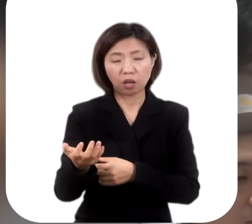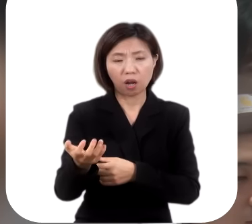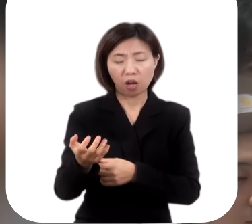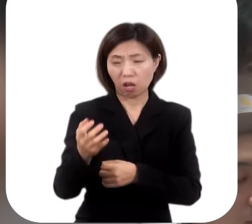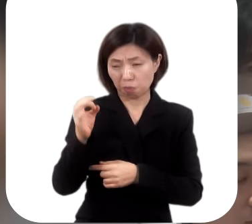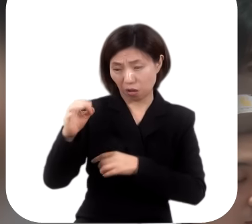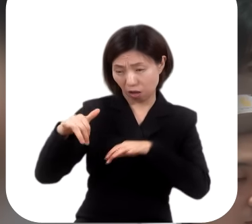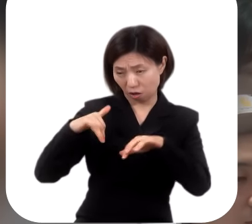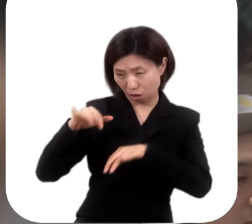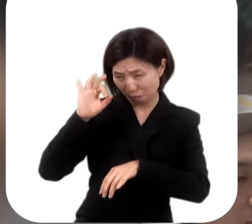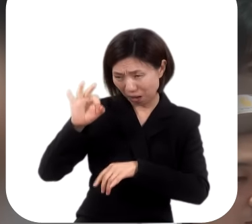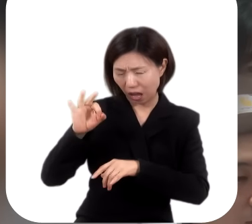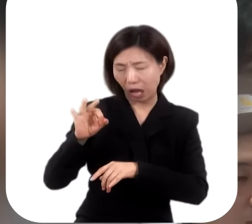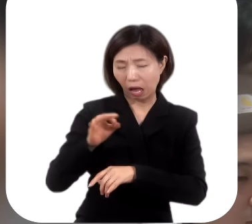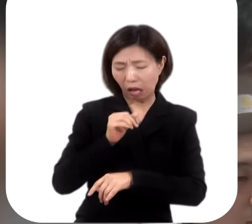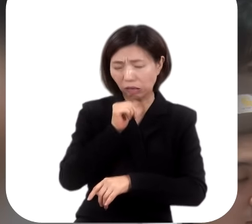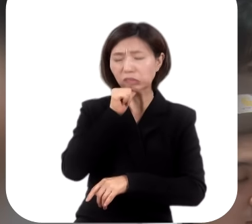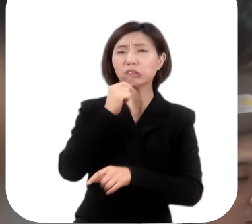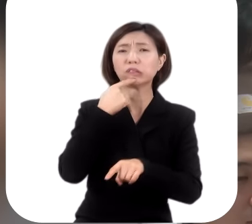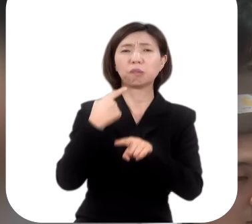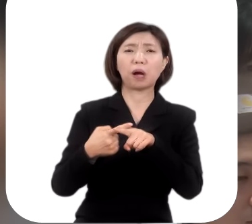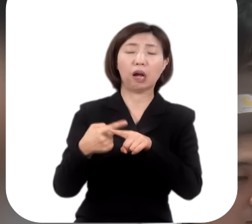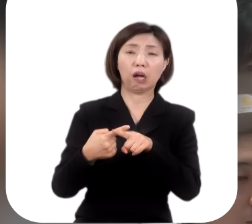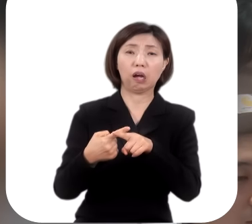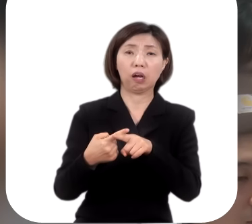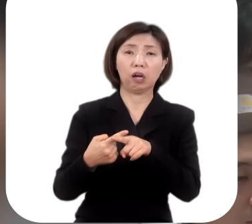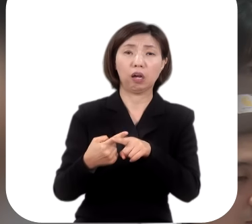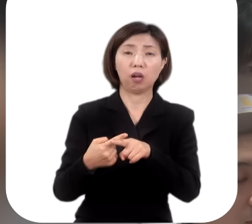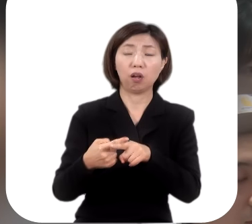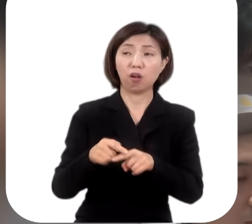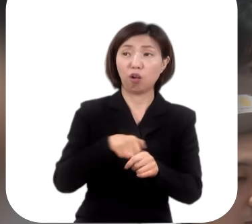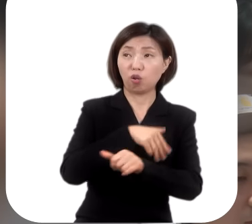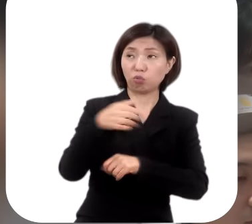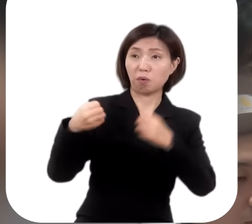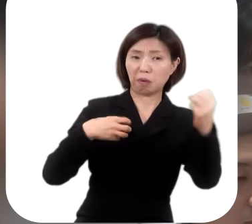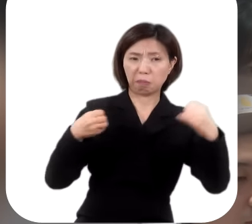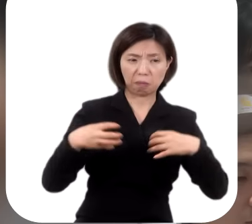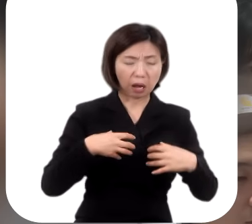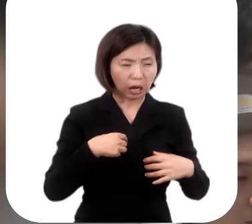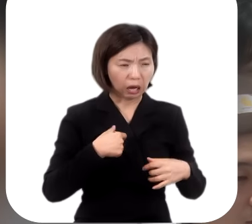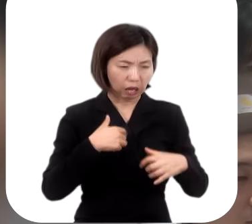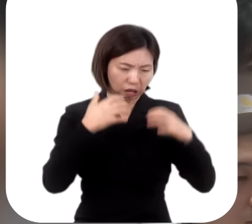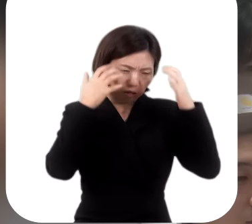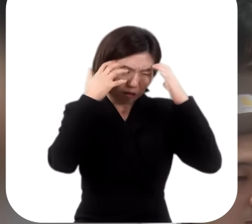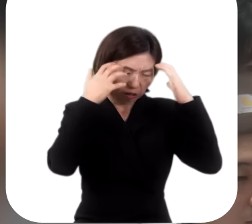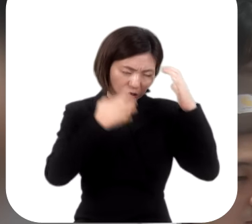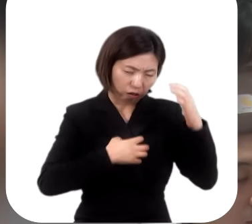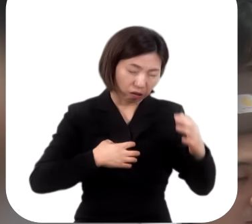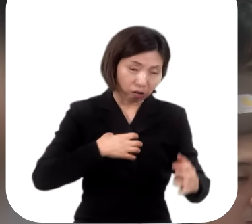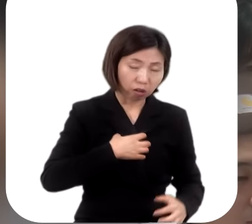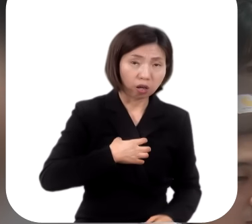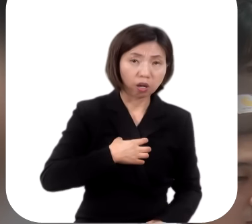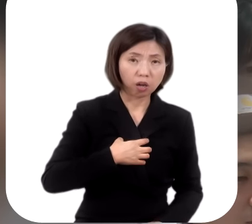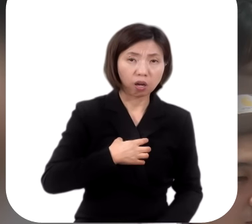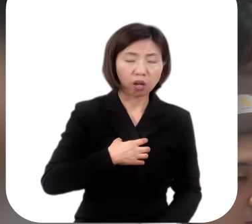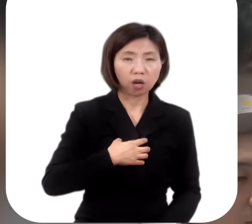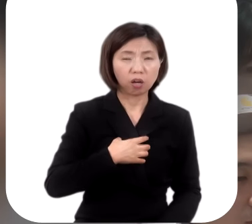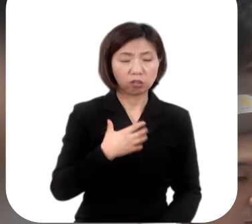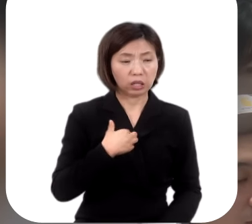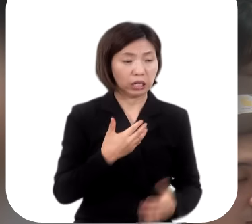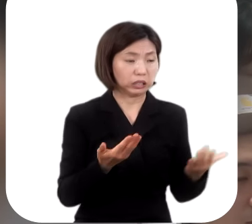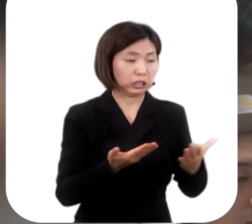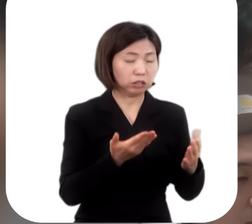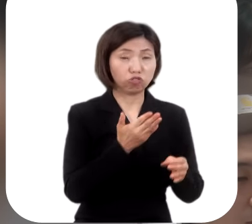지인들 듣기에는 길에서 보니까 아주 그냥 거짓골로 하고 있더라. 그 말을 들으니까 저는 너무 막 괴로웠었어요. 그리고 어느 날